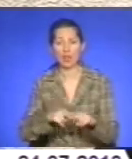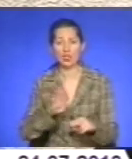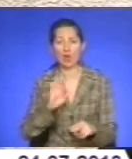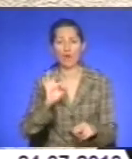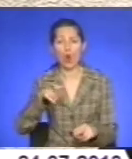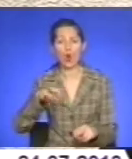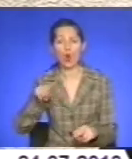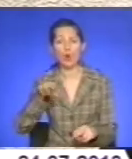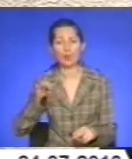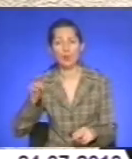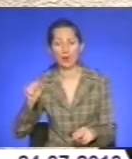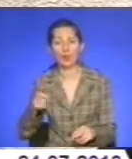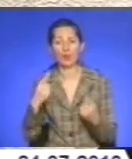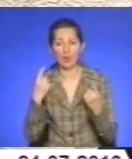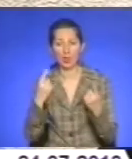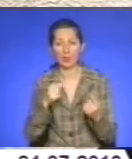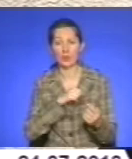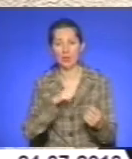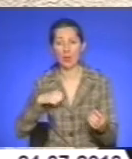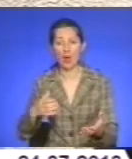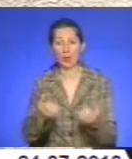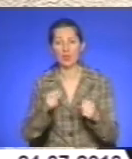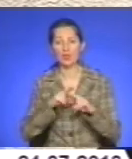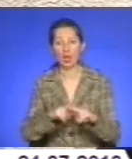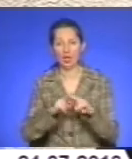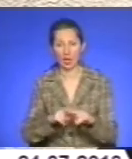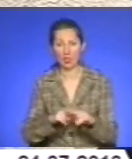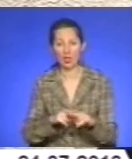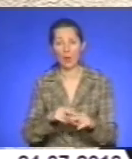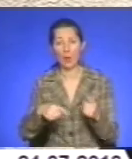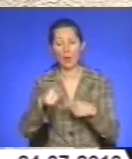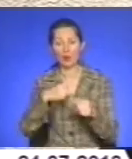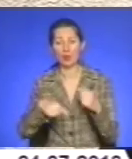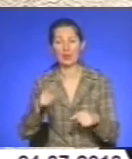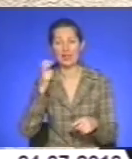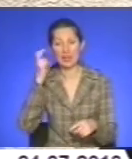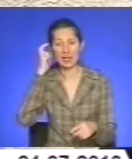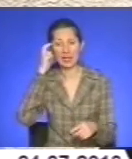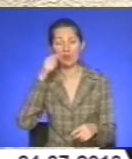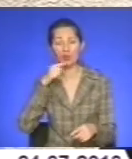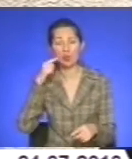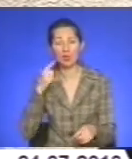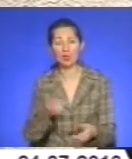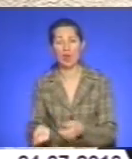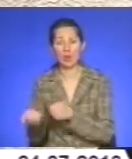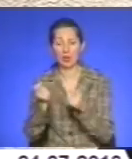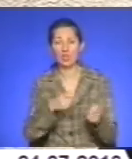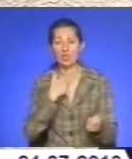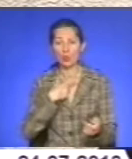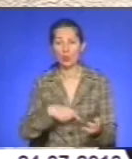сама хрещення у Київ, у Константинополі, вона повернулася на Київську Русь, привівши з собою